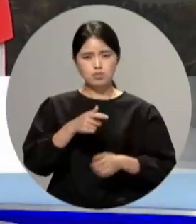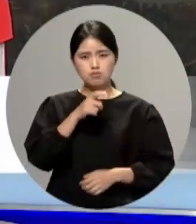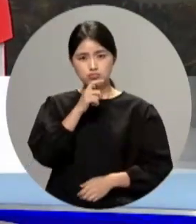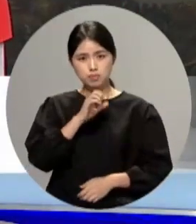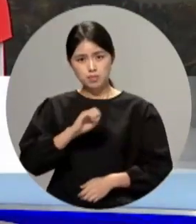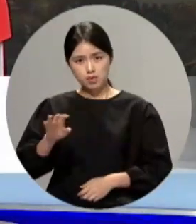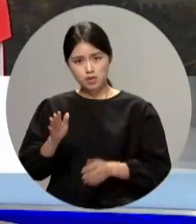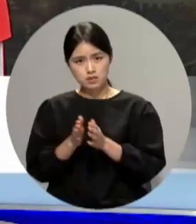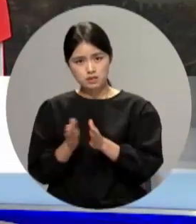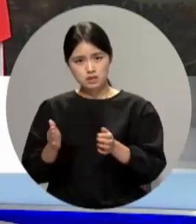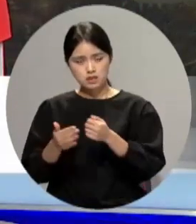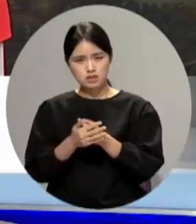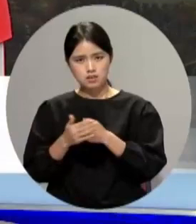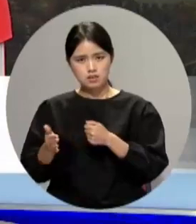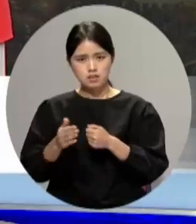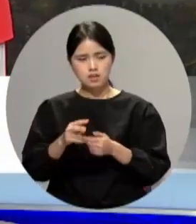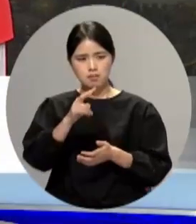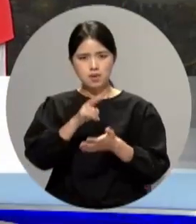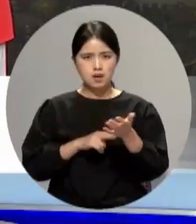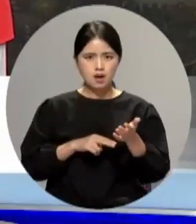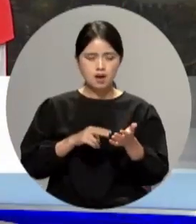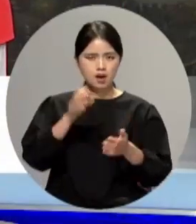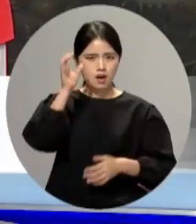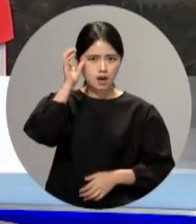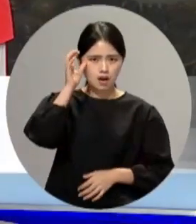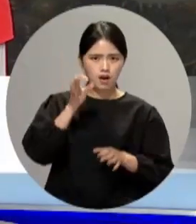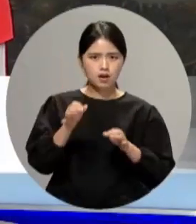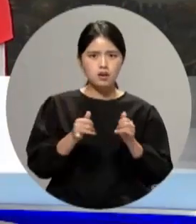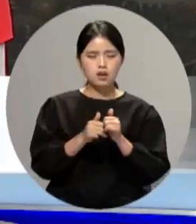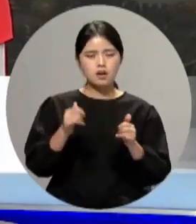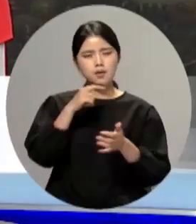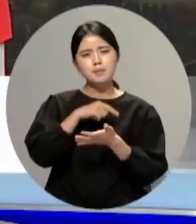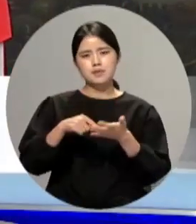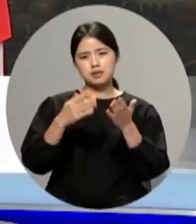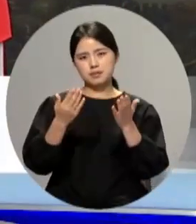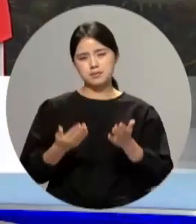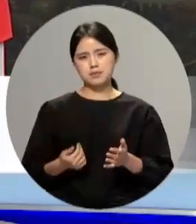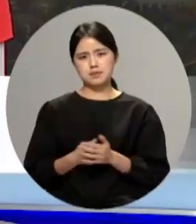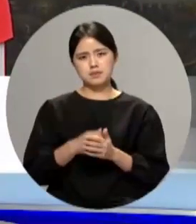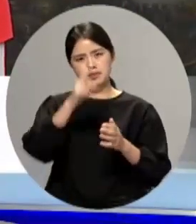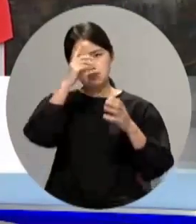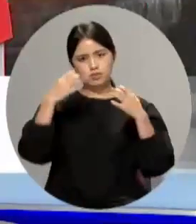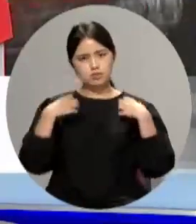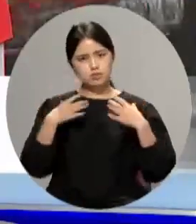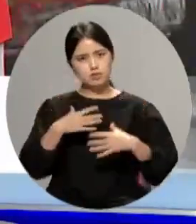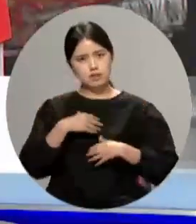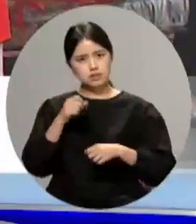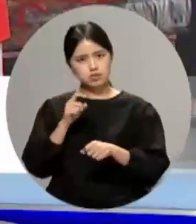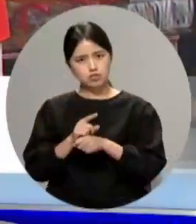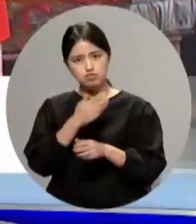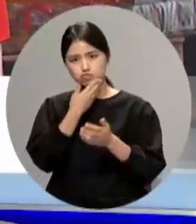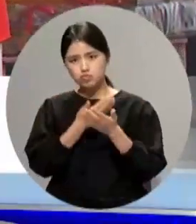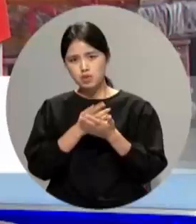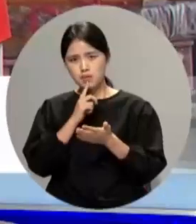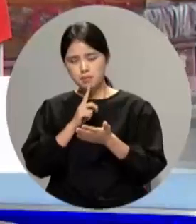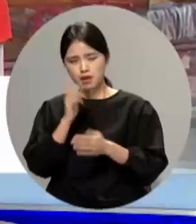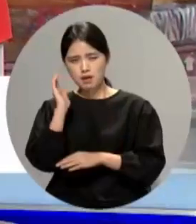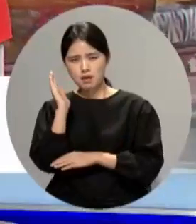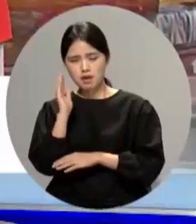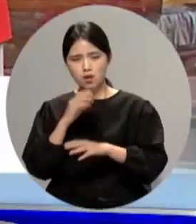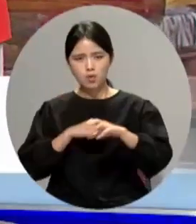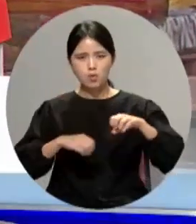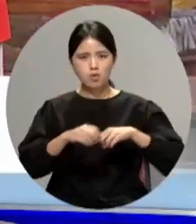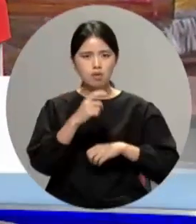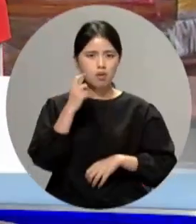시작되면서 대목을 기다리던 상인들이 직격탄을 맞게 됐습니다. 정부는 안전성을 강조하며 오히려